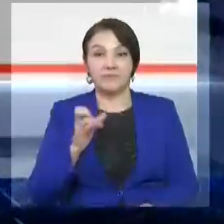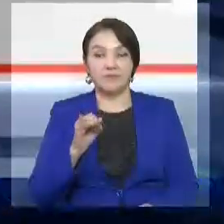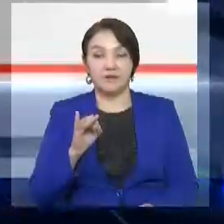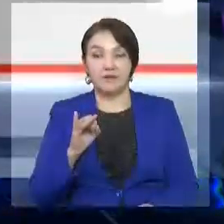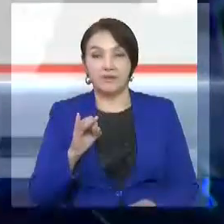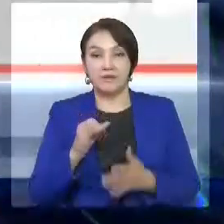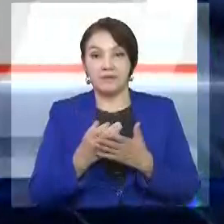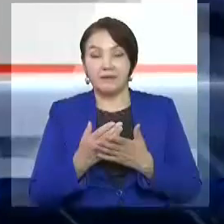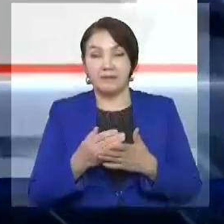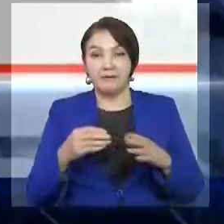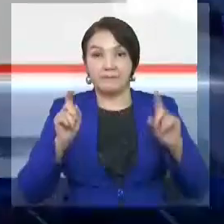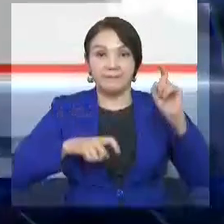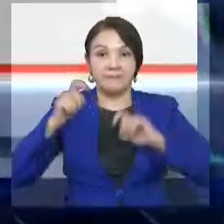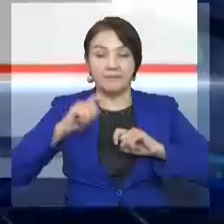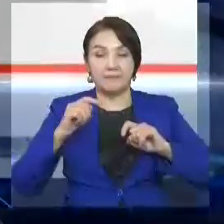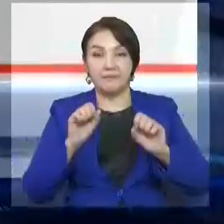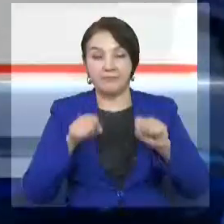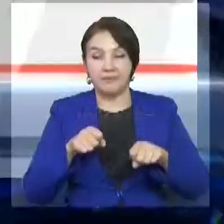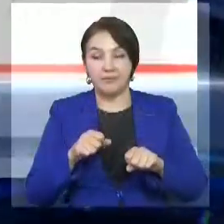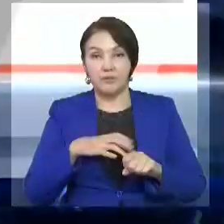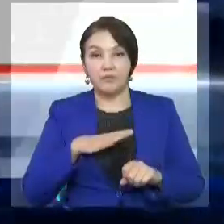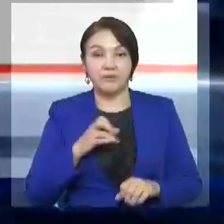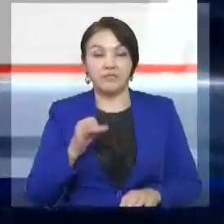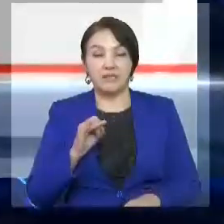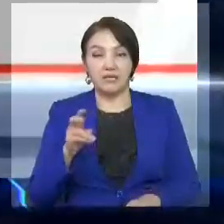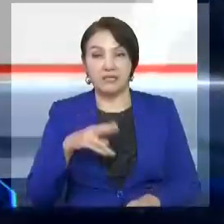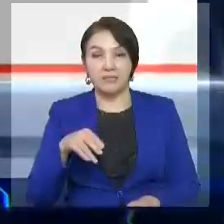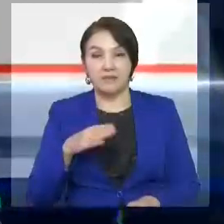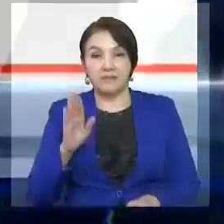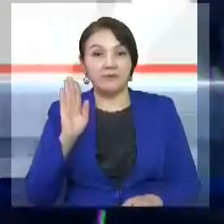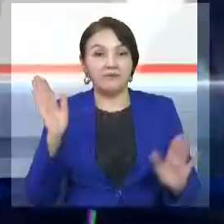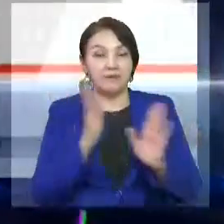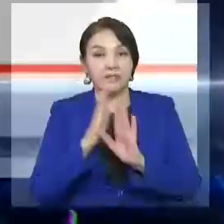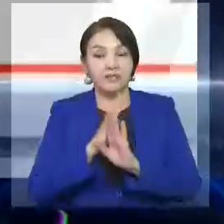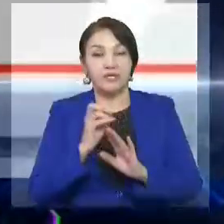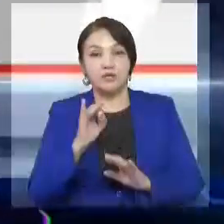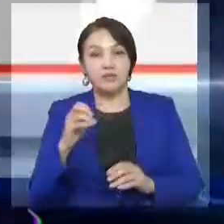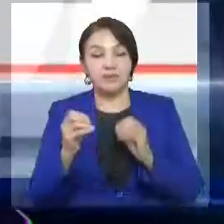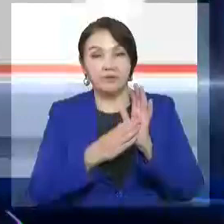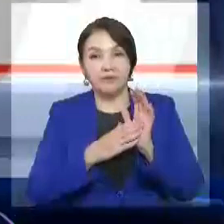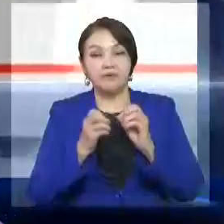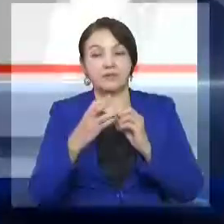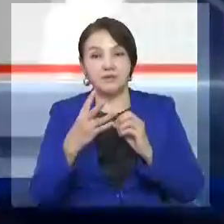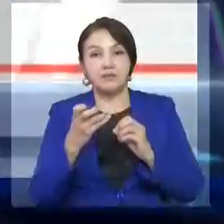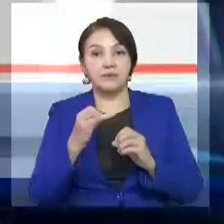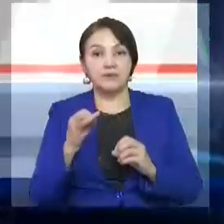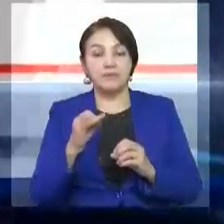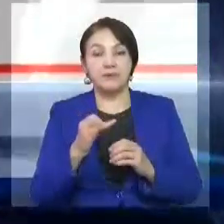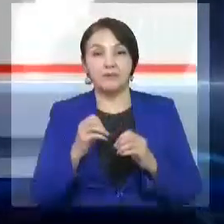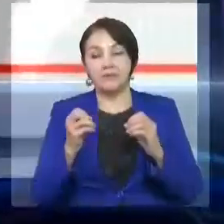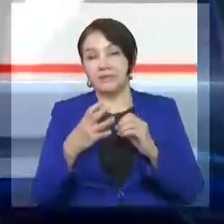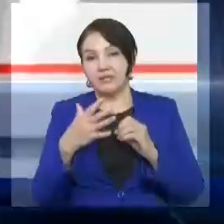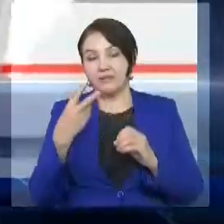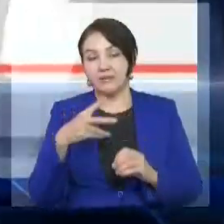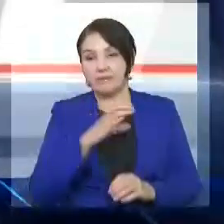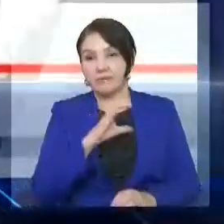области дождь, гроза, возможен град. Ветер западный, юго-западный 9-14, при грозе порывы